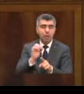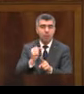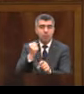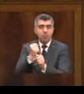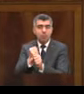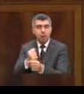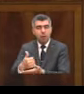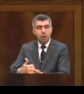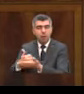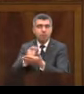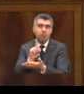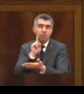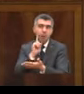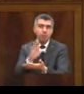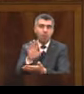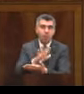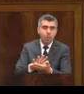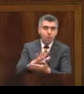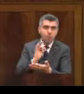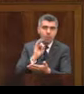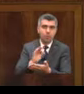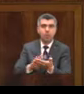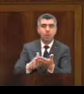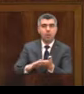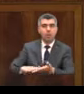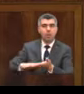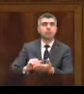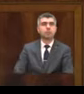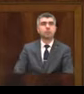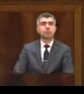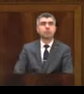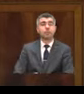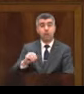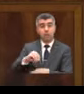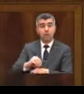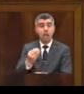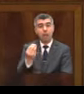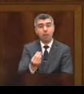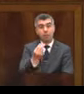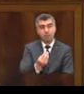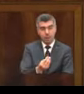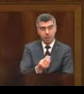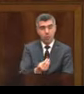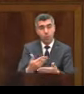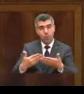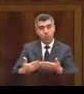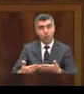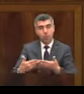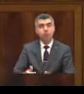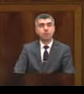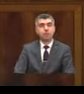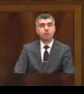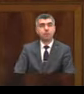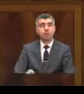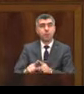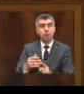النساء وتقوية الموارد في هذا الشأن. في مجال الطفولة اللي كتعتبر اليوم اهتمام الطفولة